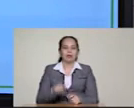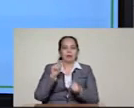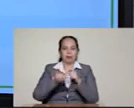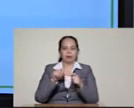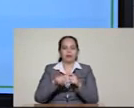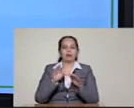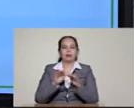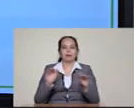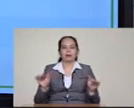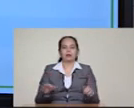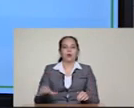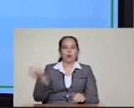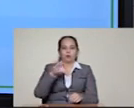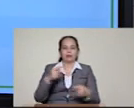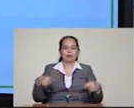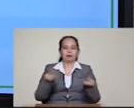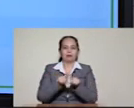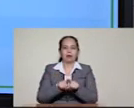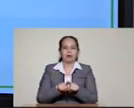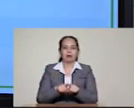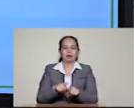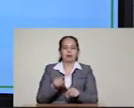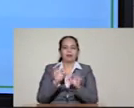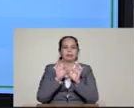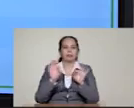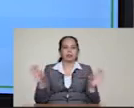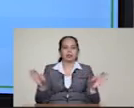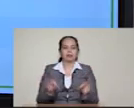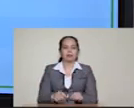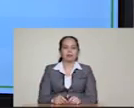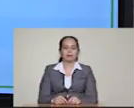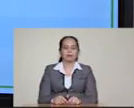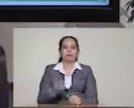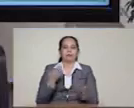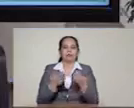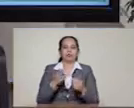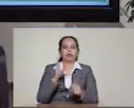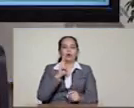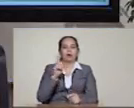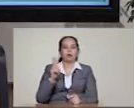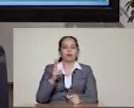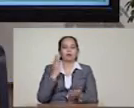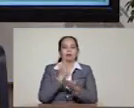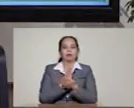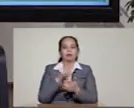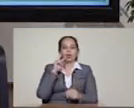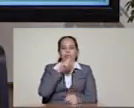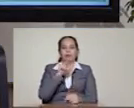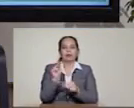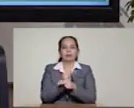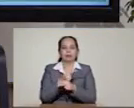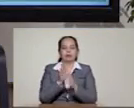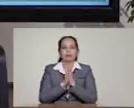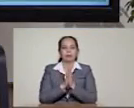Проверили, ребята? У всех так? Замечательно. Если у кого-то допущены ошибки,